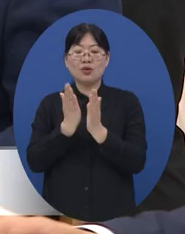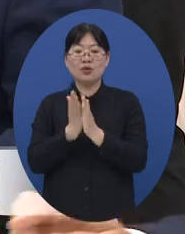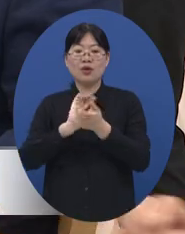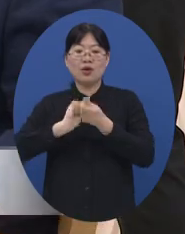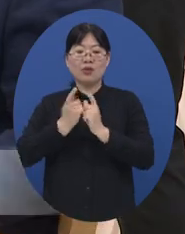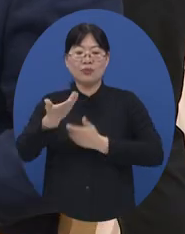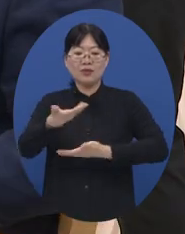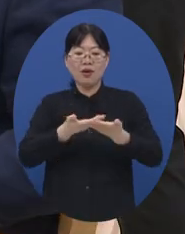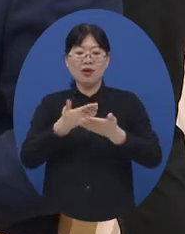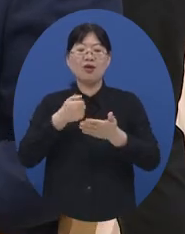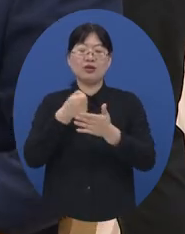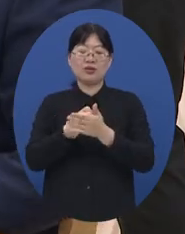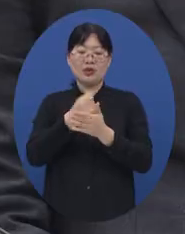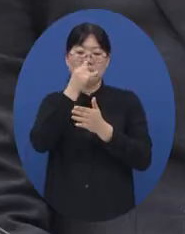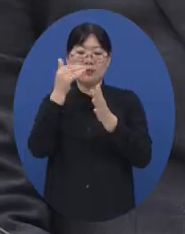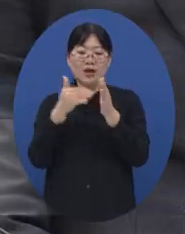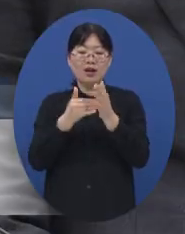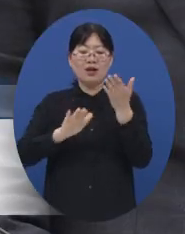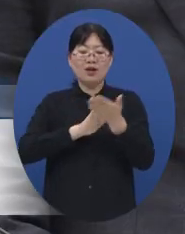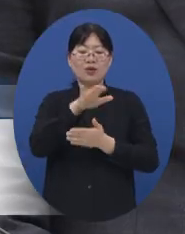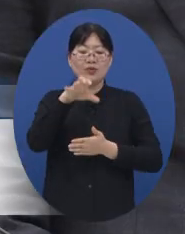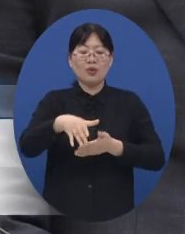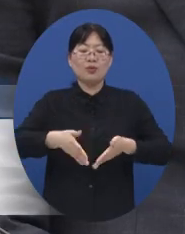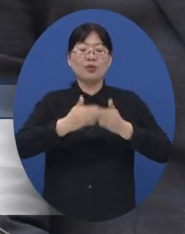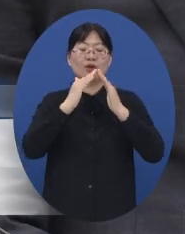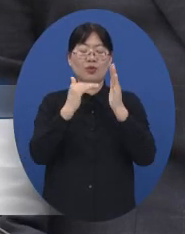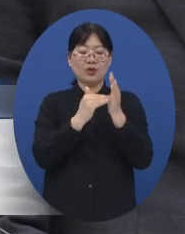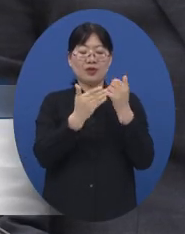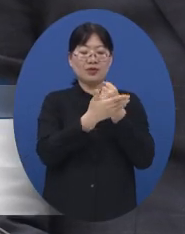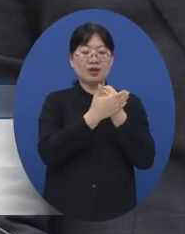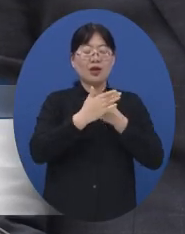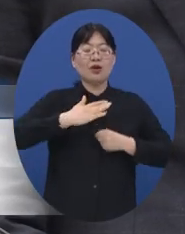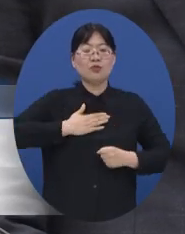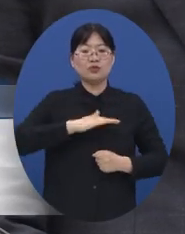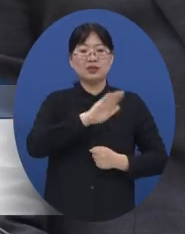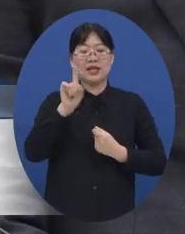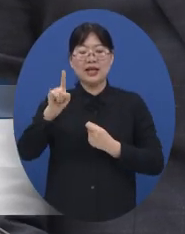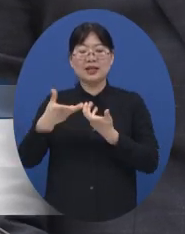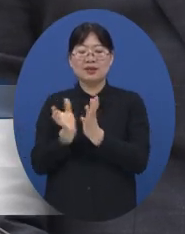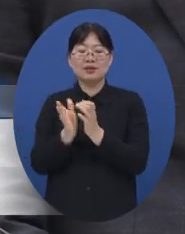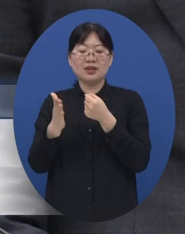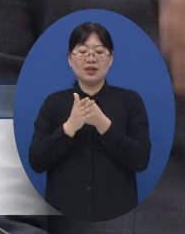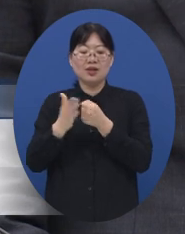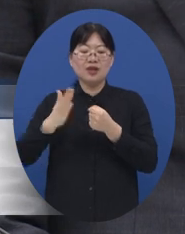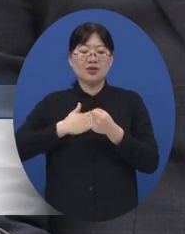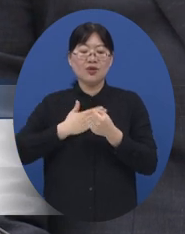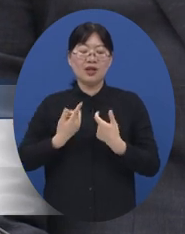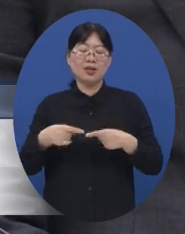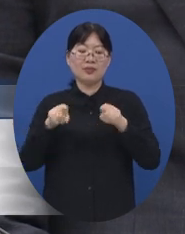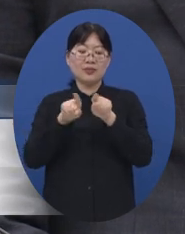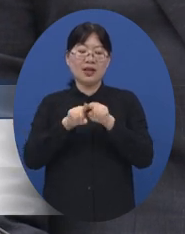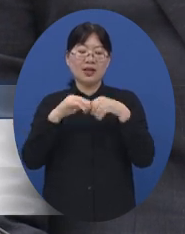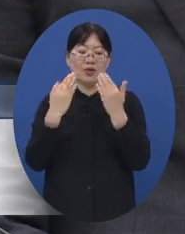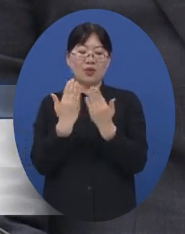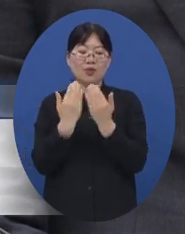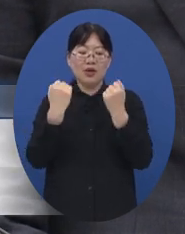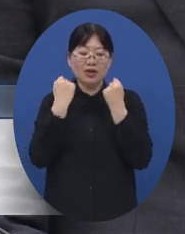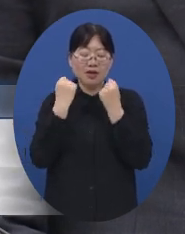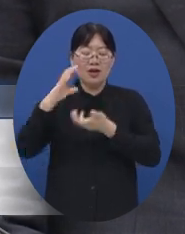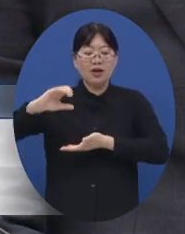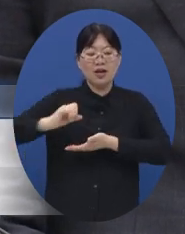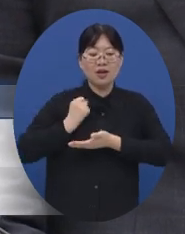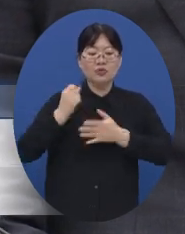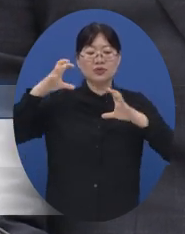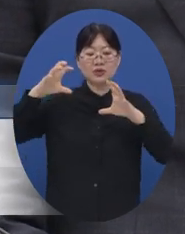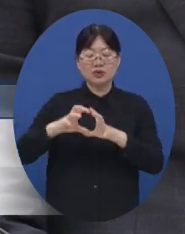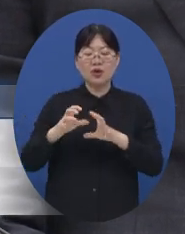상호 협력하기로 했습니다. 놀이터를 마련해 주신 겁니다. 그래서 우리는 이제 한 팀이기 때문에 저희가 온갖 역량을